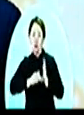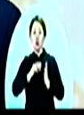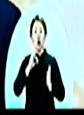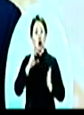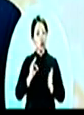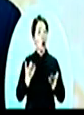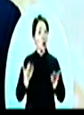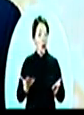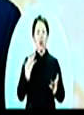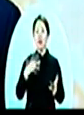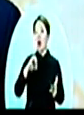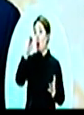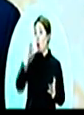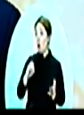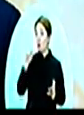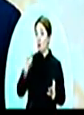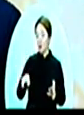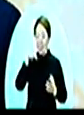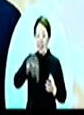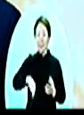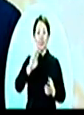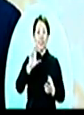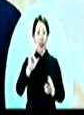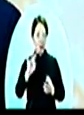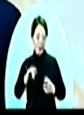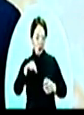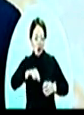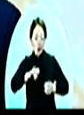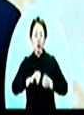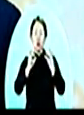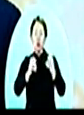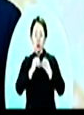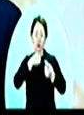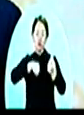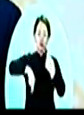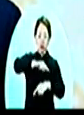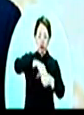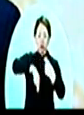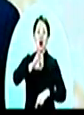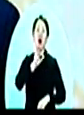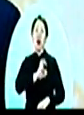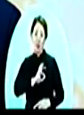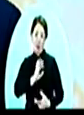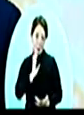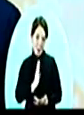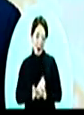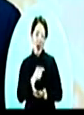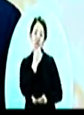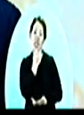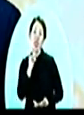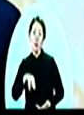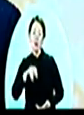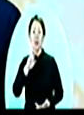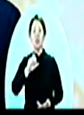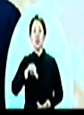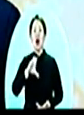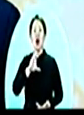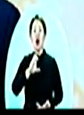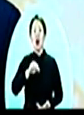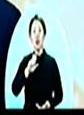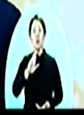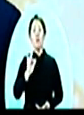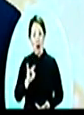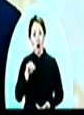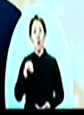нийт бүтээгдэхүүний 50 орчим хувь нь энэ салбарт бүтээгдэж, хэрэглэгдэж, ашиглагдаж байгаа ийм одоо салбар аа. Яа